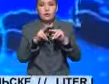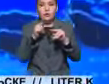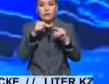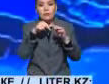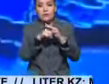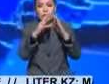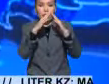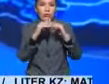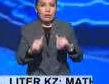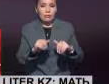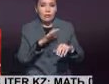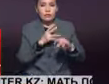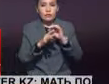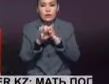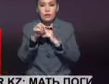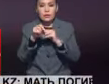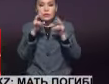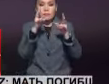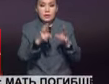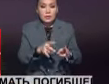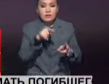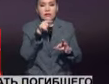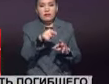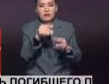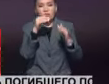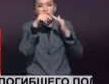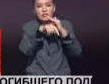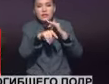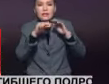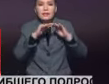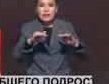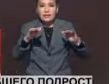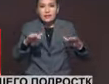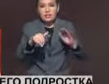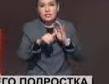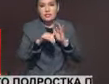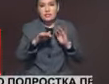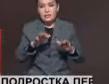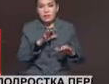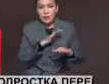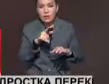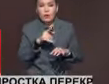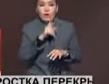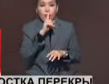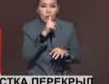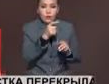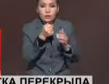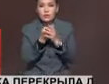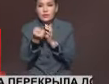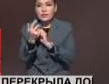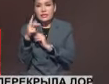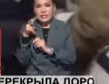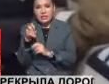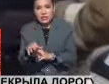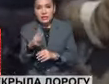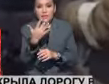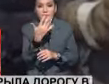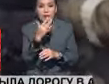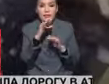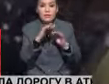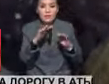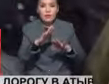рухнула крыша. В момент обрушения в доме без присмотра взрослых находились шестеро детей от года до 13 лет. Тела пятерых малышей нашли